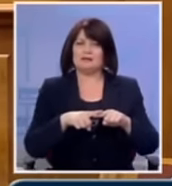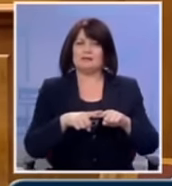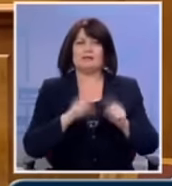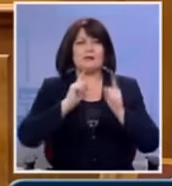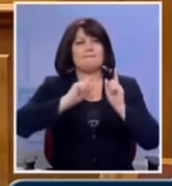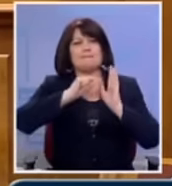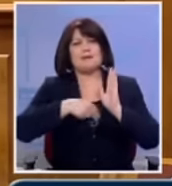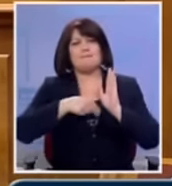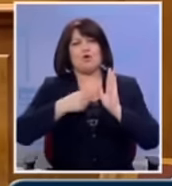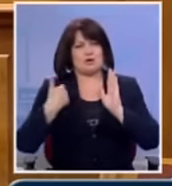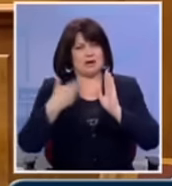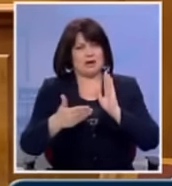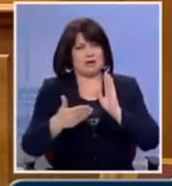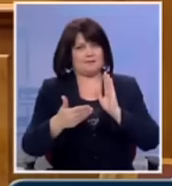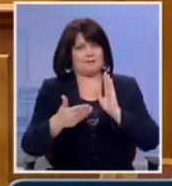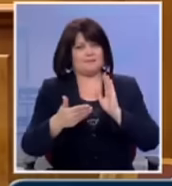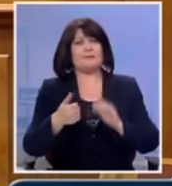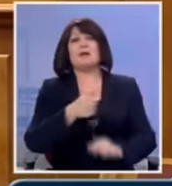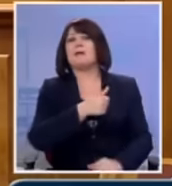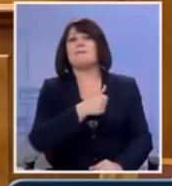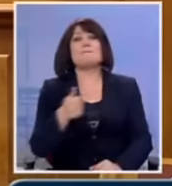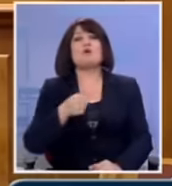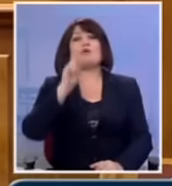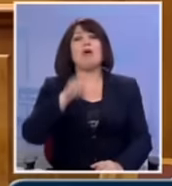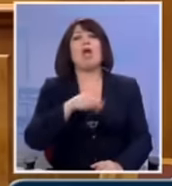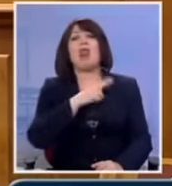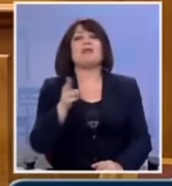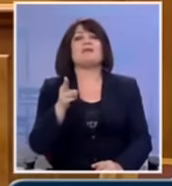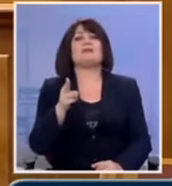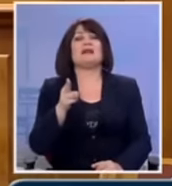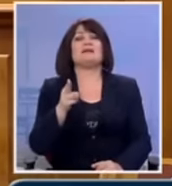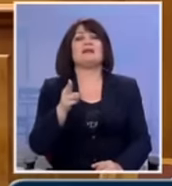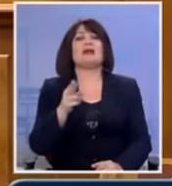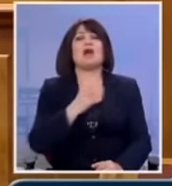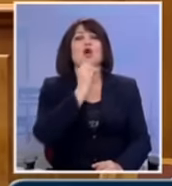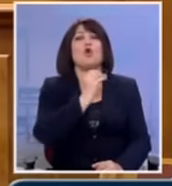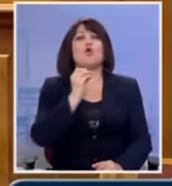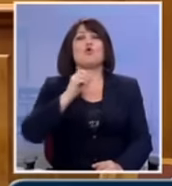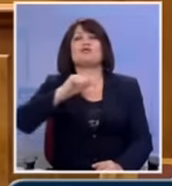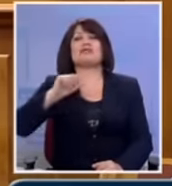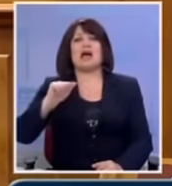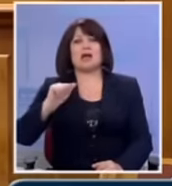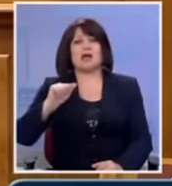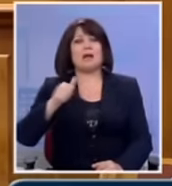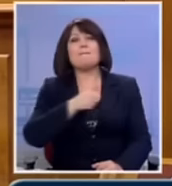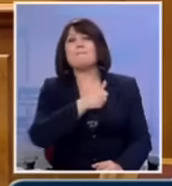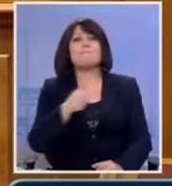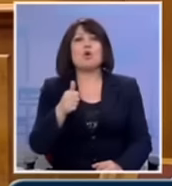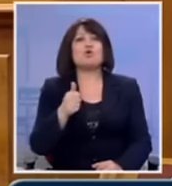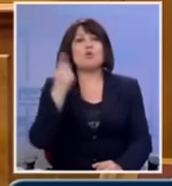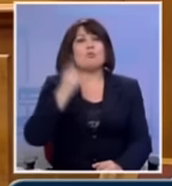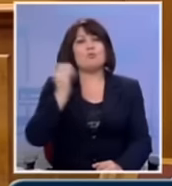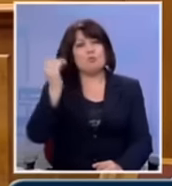των μνημονίων μόνο η Ελβετία και άλλη μια χώρα, πολλές χώρες του ΟΣΑ, έχουν λιγότερο